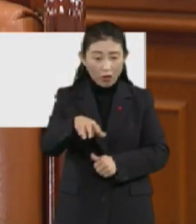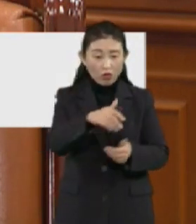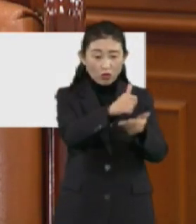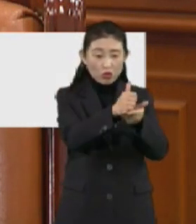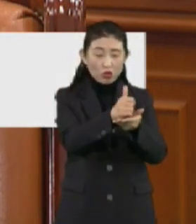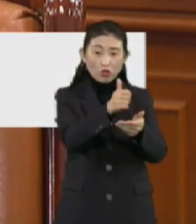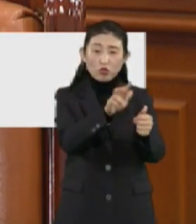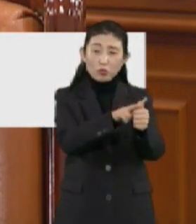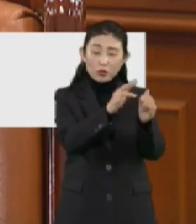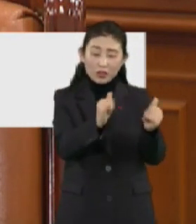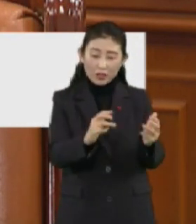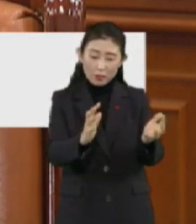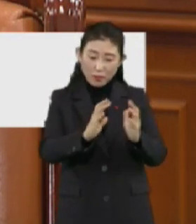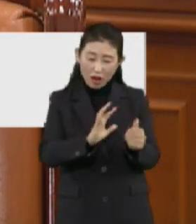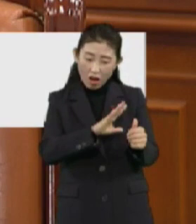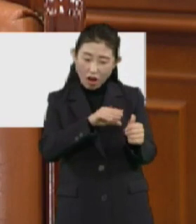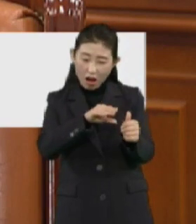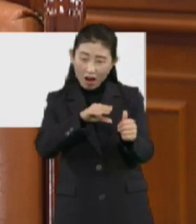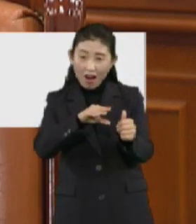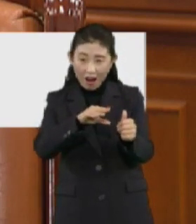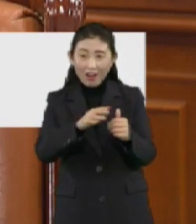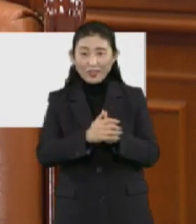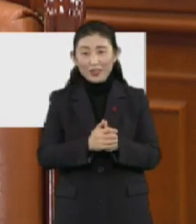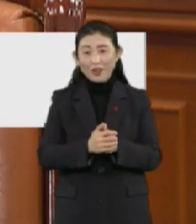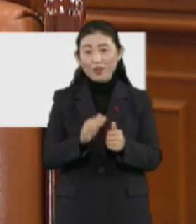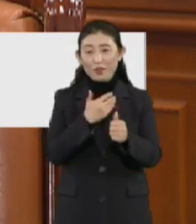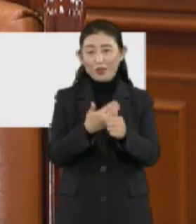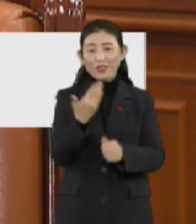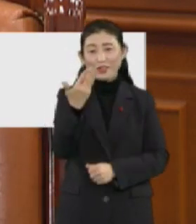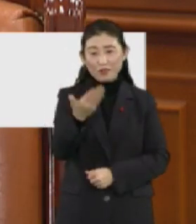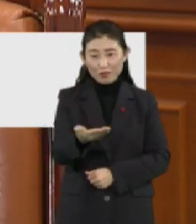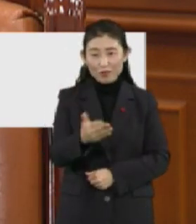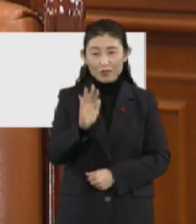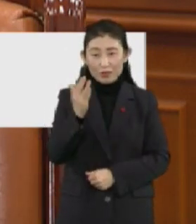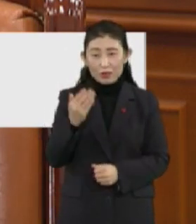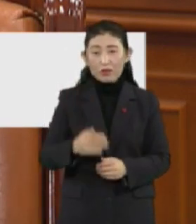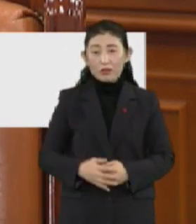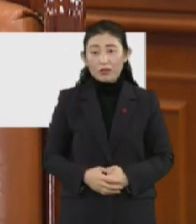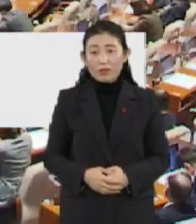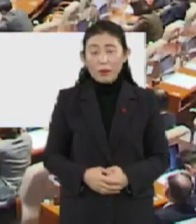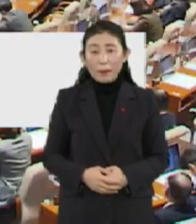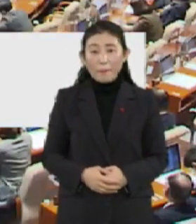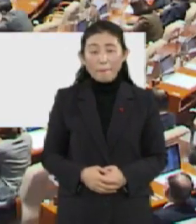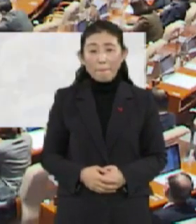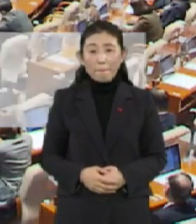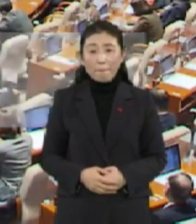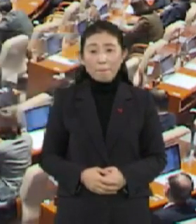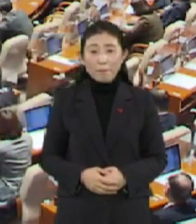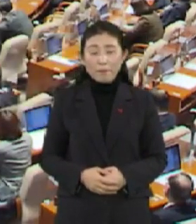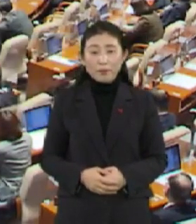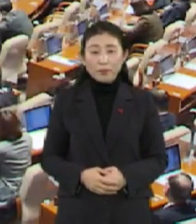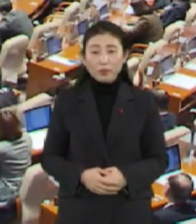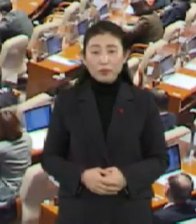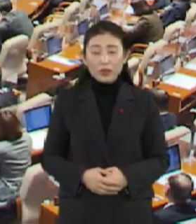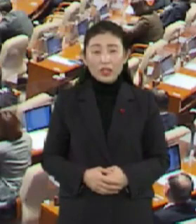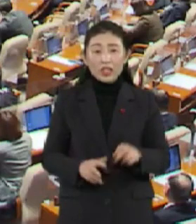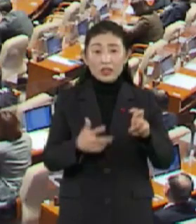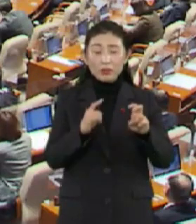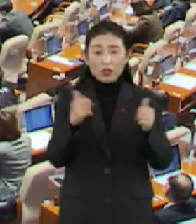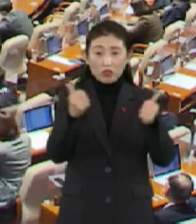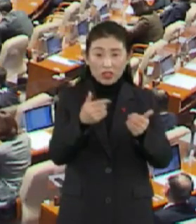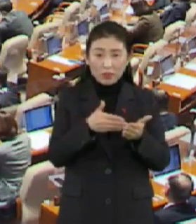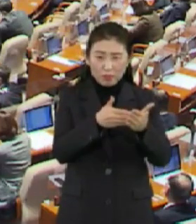토론에 참여할 수 있는 자격을 형식적으로 실질적으로 공히 다 갖게 됐습니다. 해당 법안은 20대 국회